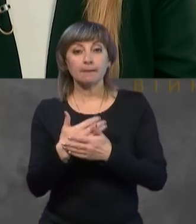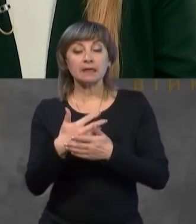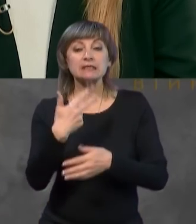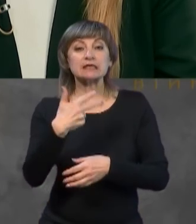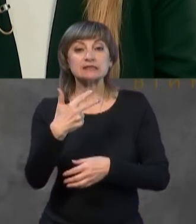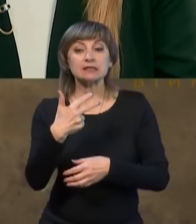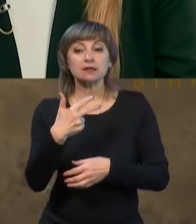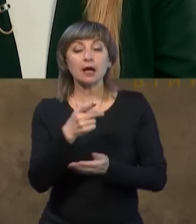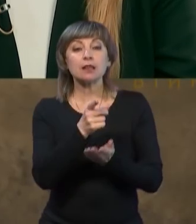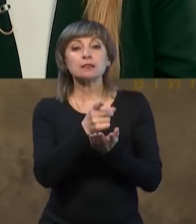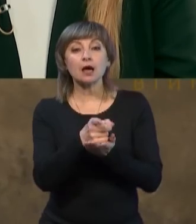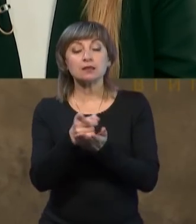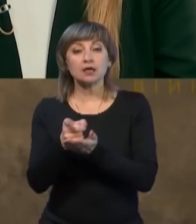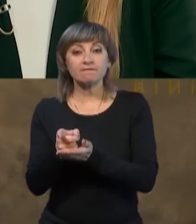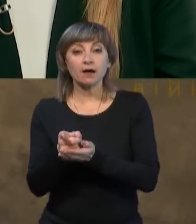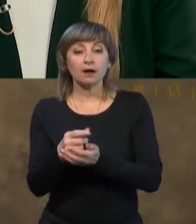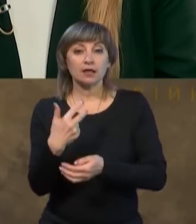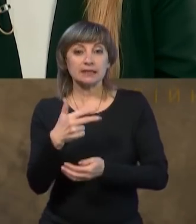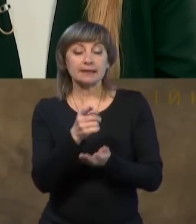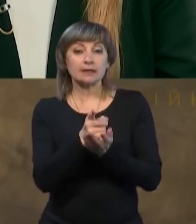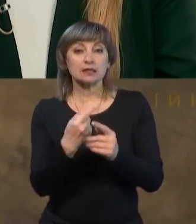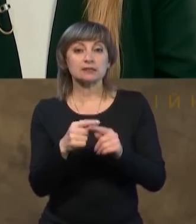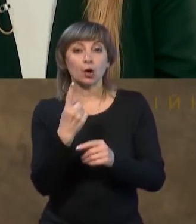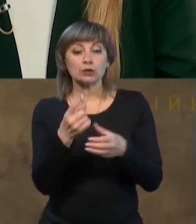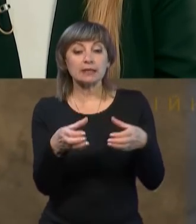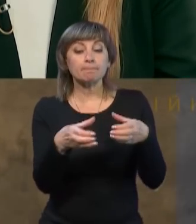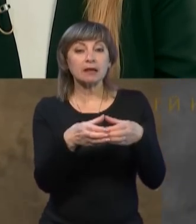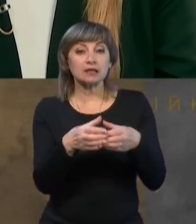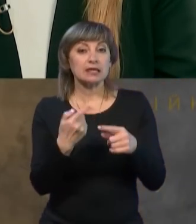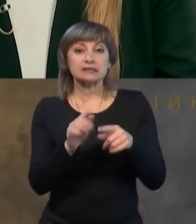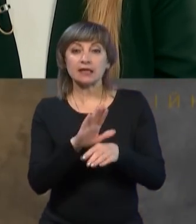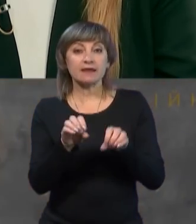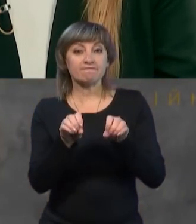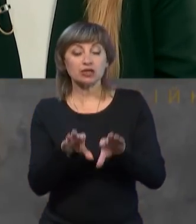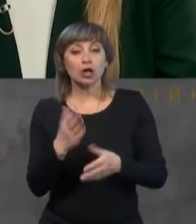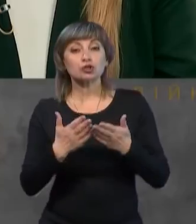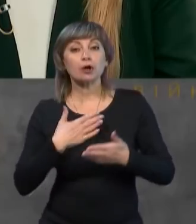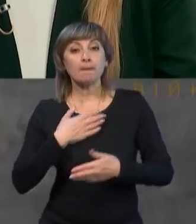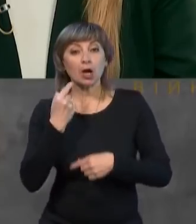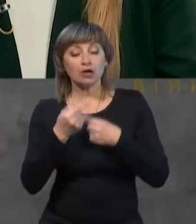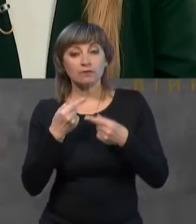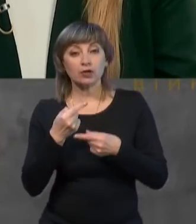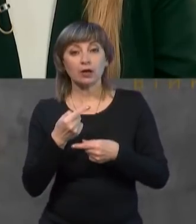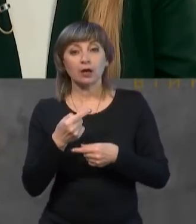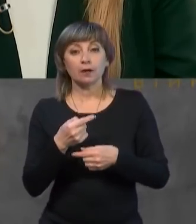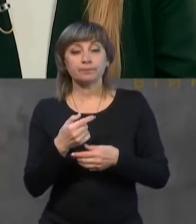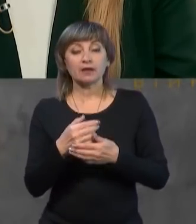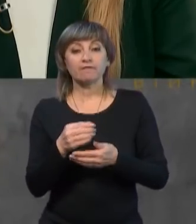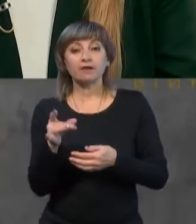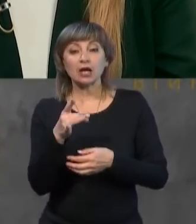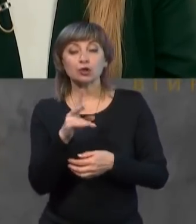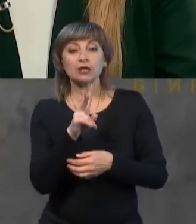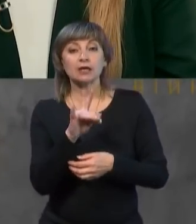30 танків. Ну, 30 танків – це один батальйон, це не вирішує. Якщо ми говоримо, що в районі Кремінної